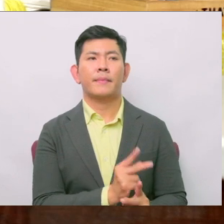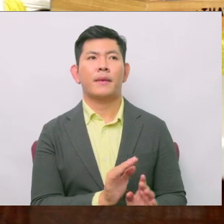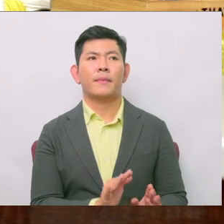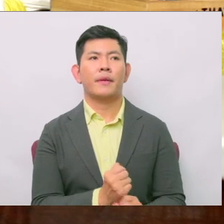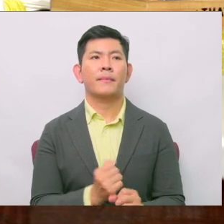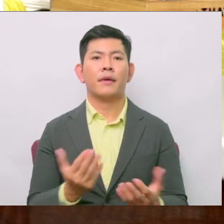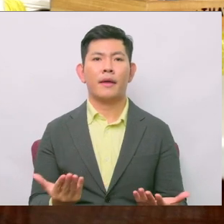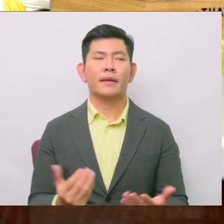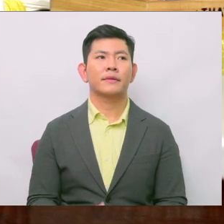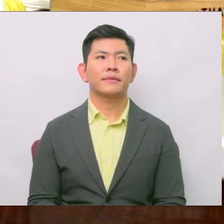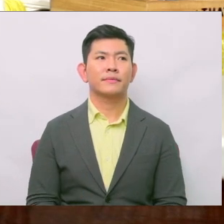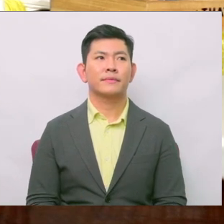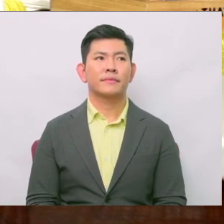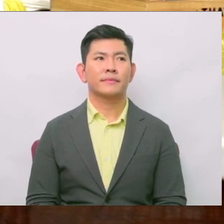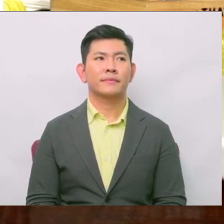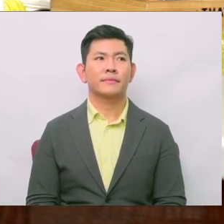ะ